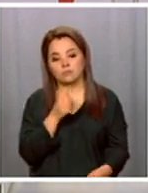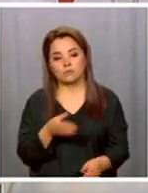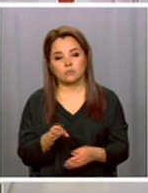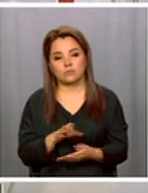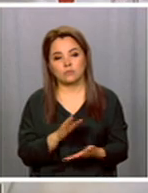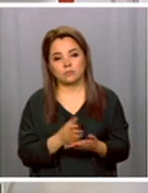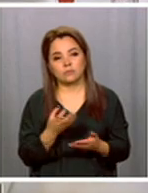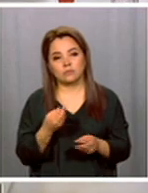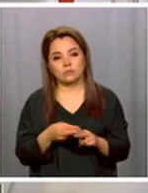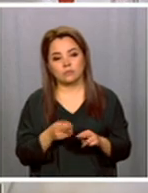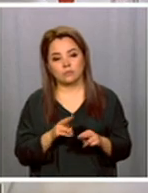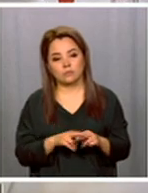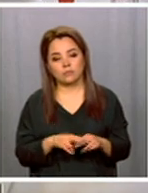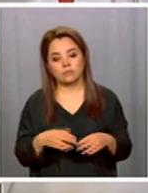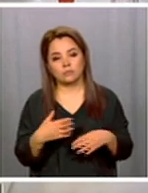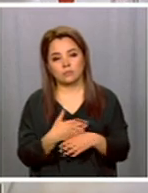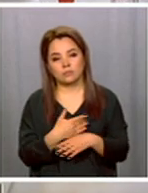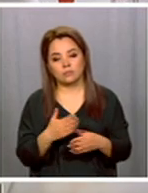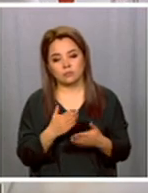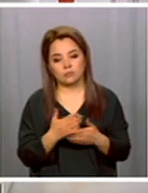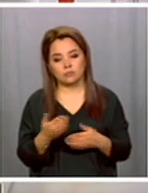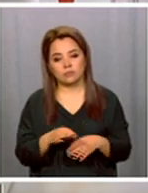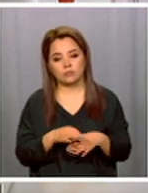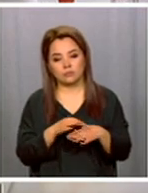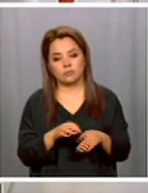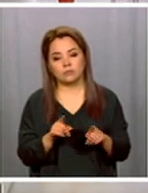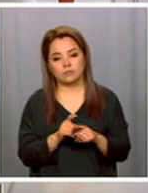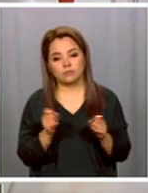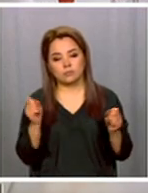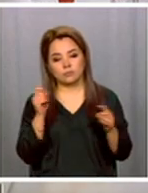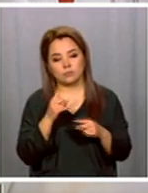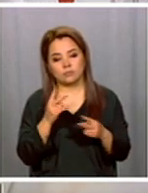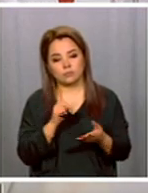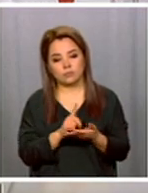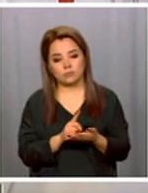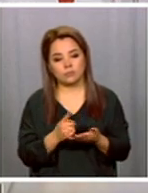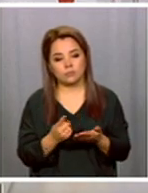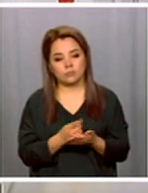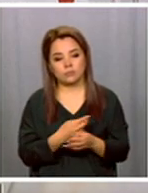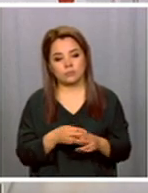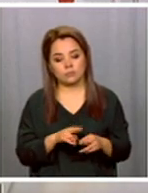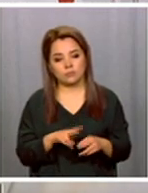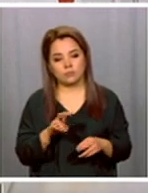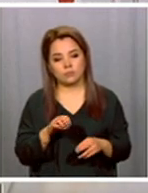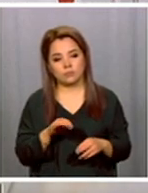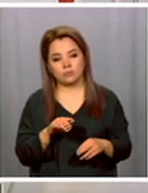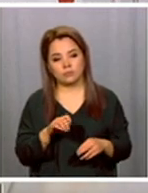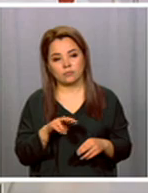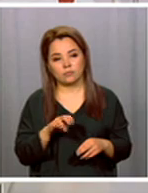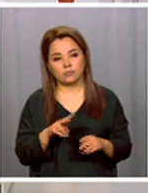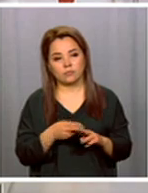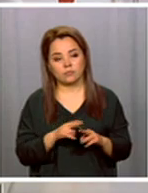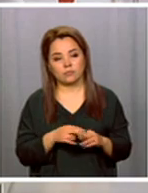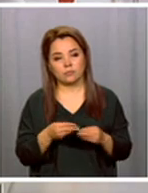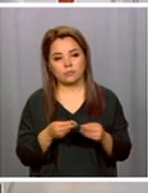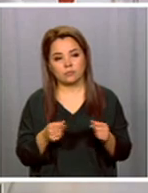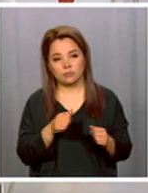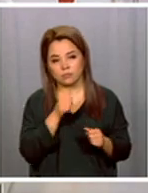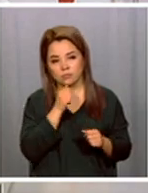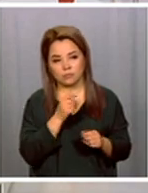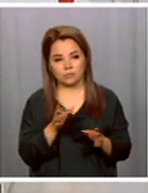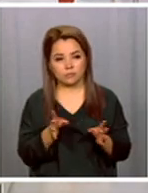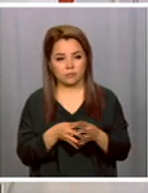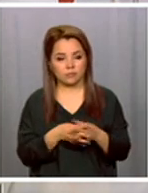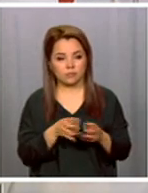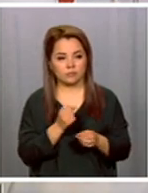қойдық. Және реакцияның жүргендігін білу үшін біз алдымен фенолфталин ертіндісін натрий гидроксидіне батырып